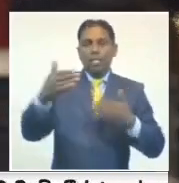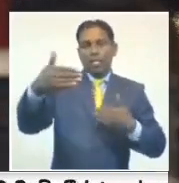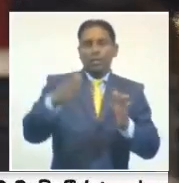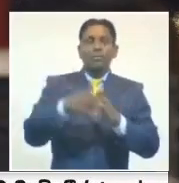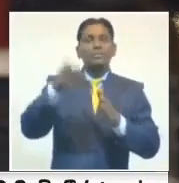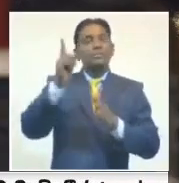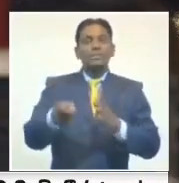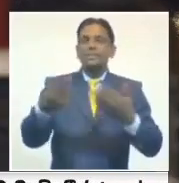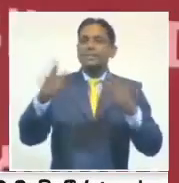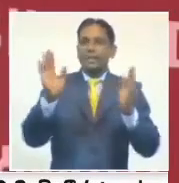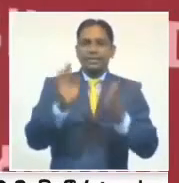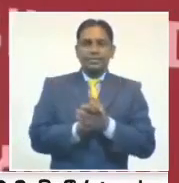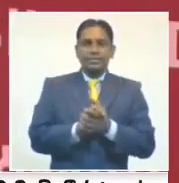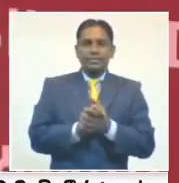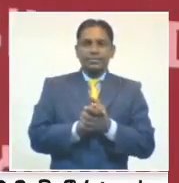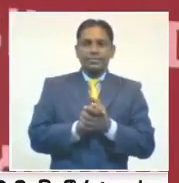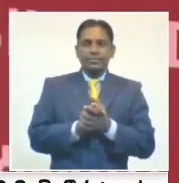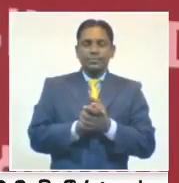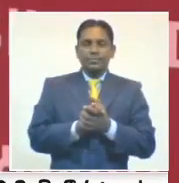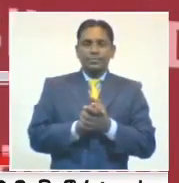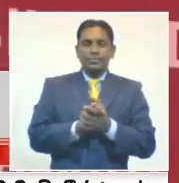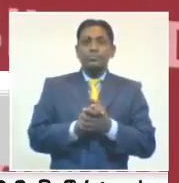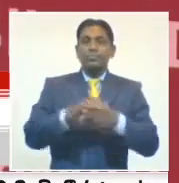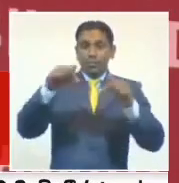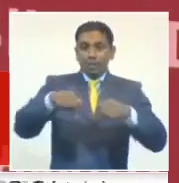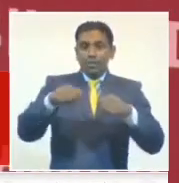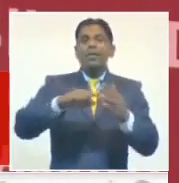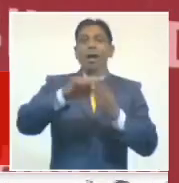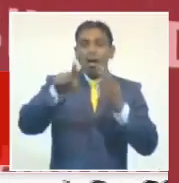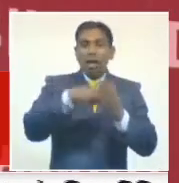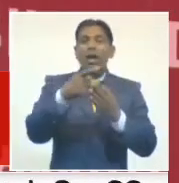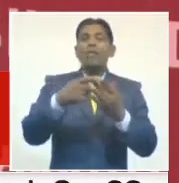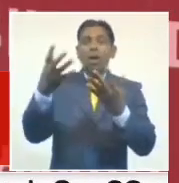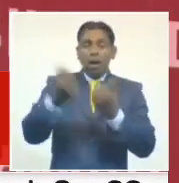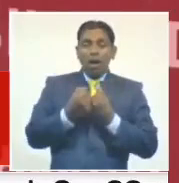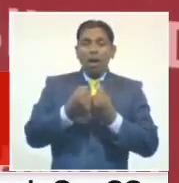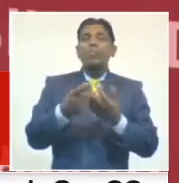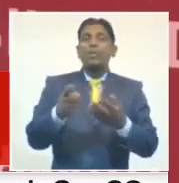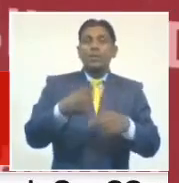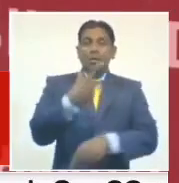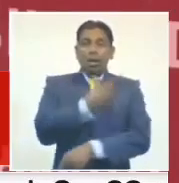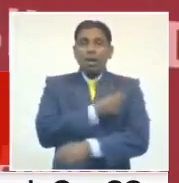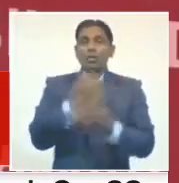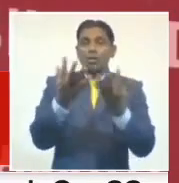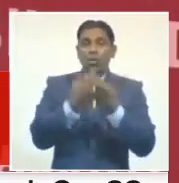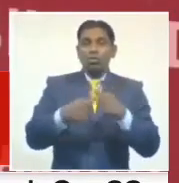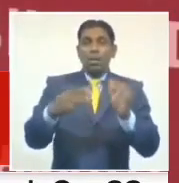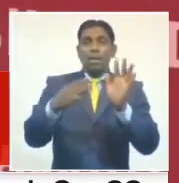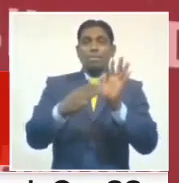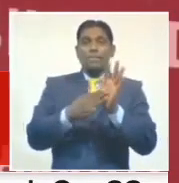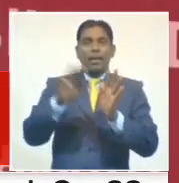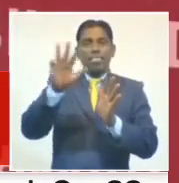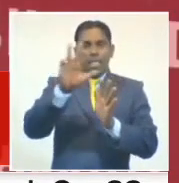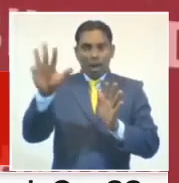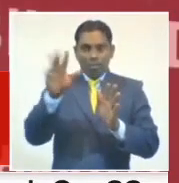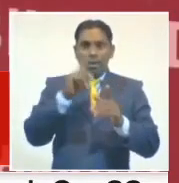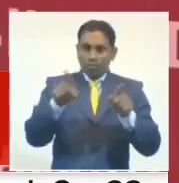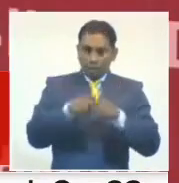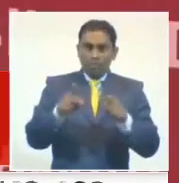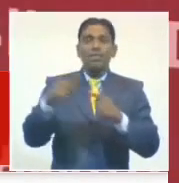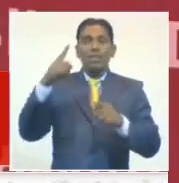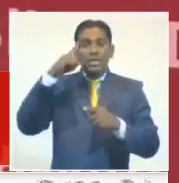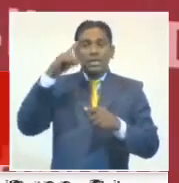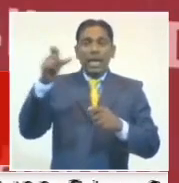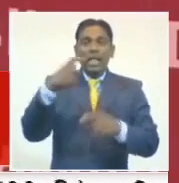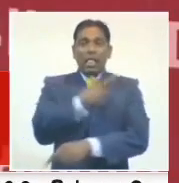වුණා. දැනට ශ්‍රී ලංකාවට ලැබී ඇති එන්නත් මාත්‍රා මිලියන 19ට අමතරව තවත් සයිනෝෆාම් මාත්‍රා මිලියන 9ක්